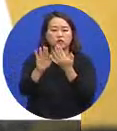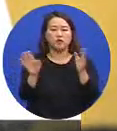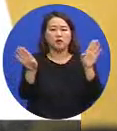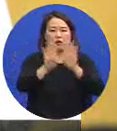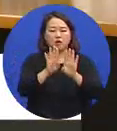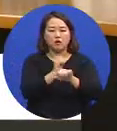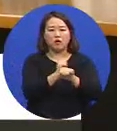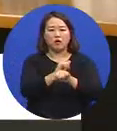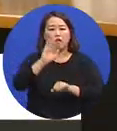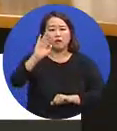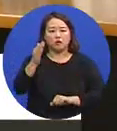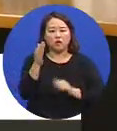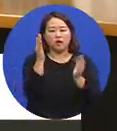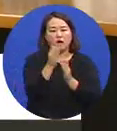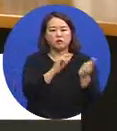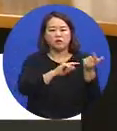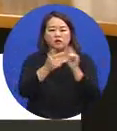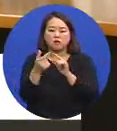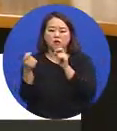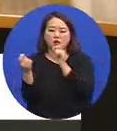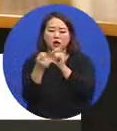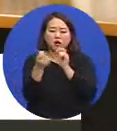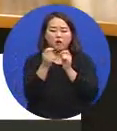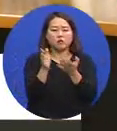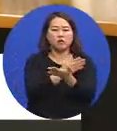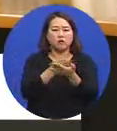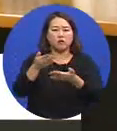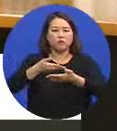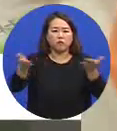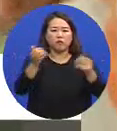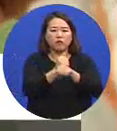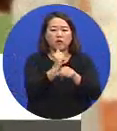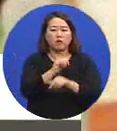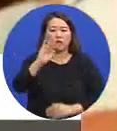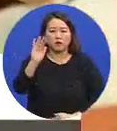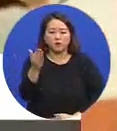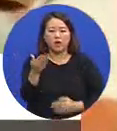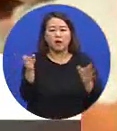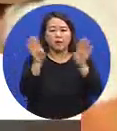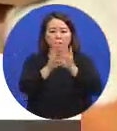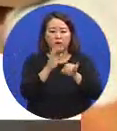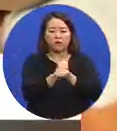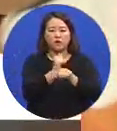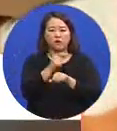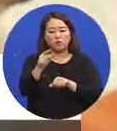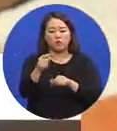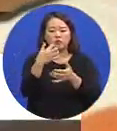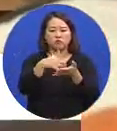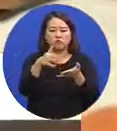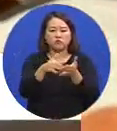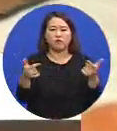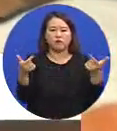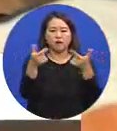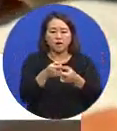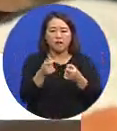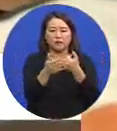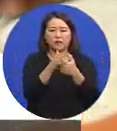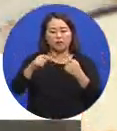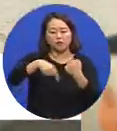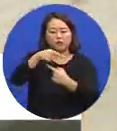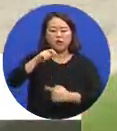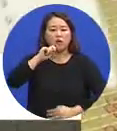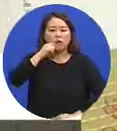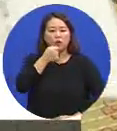인근 공립유치원 등에 분산 수용됩니다. 폐원하는 유치원은 원화수의 감소로 인한 운영상의 어려움